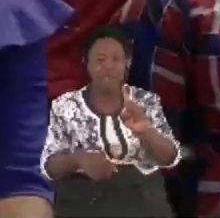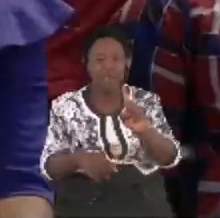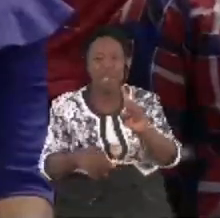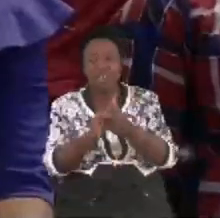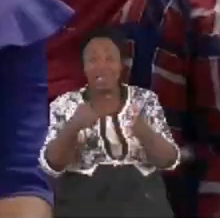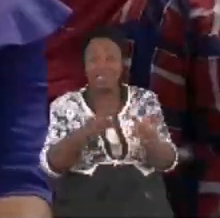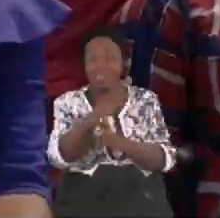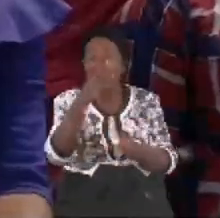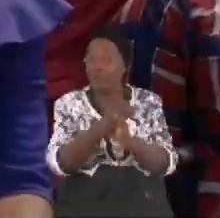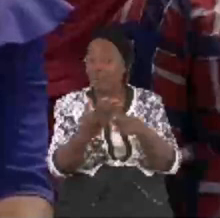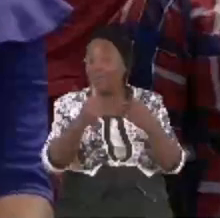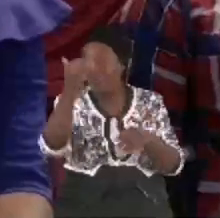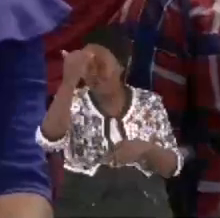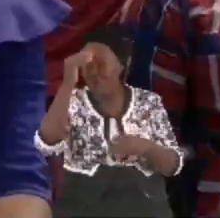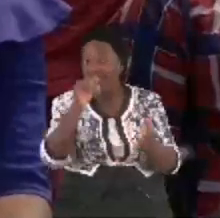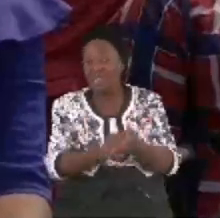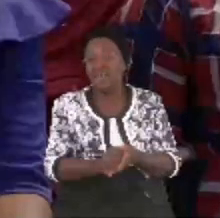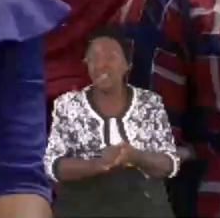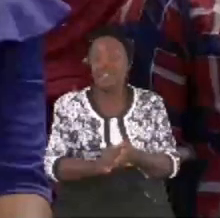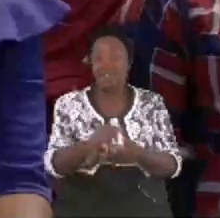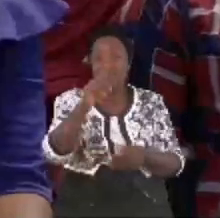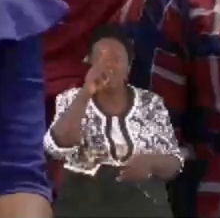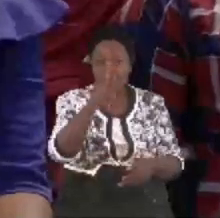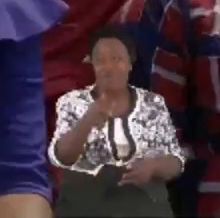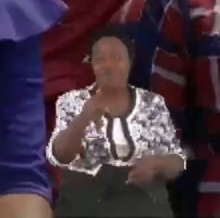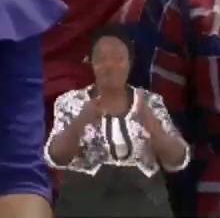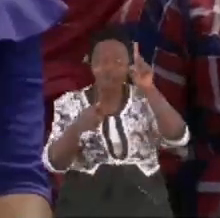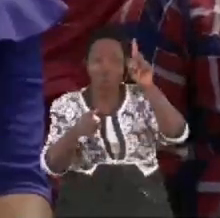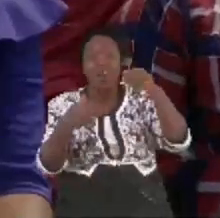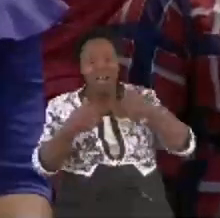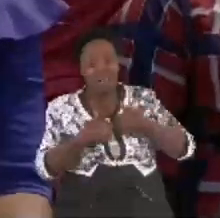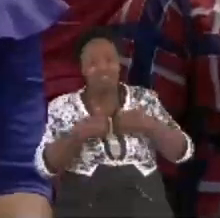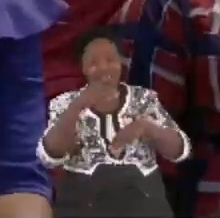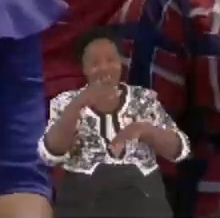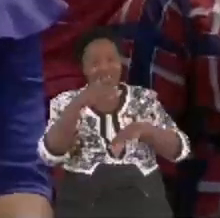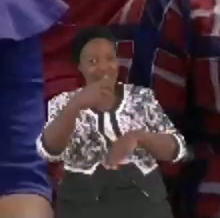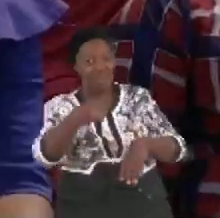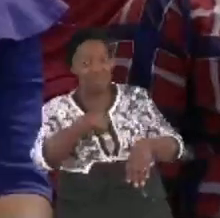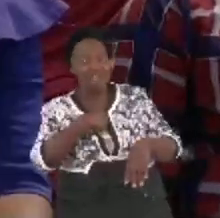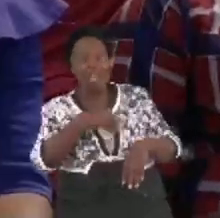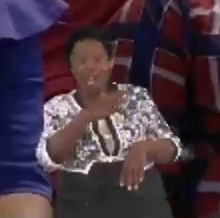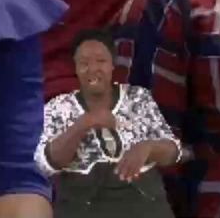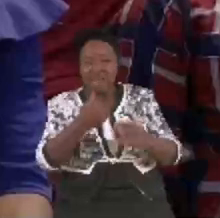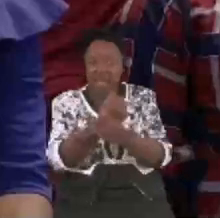m'as envoyé et que tu les as aimés comme tu m'as aimé.